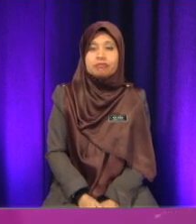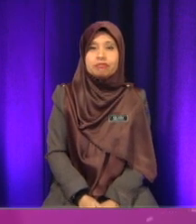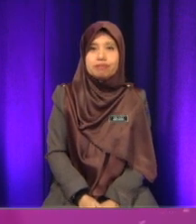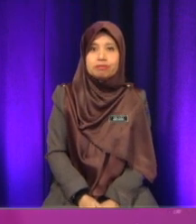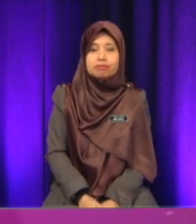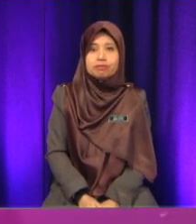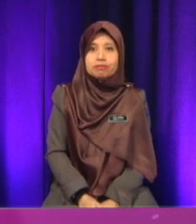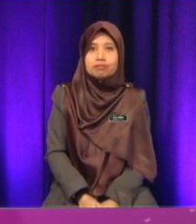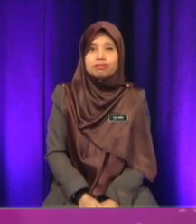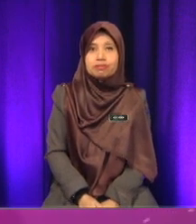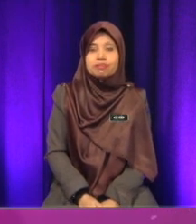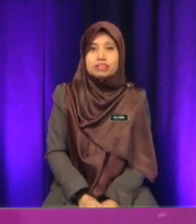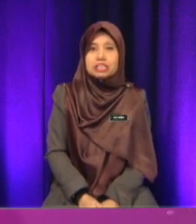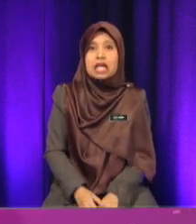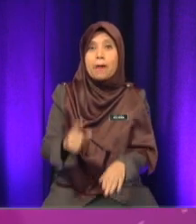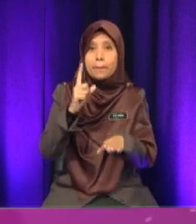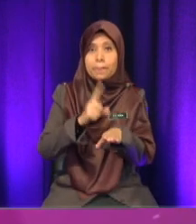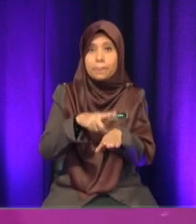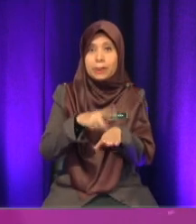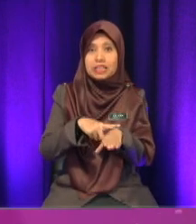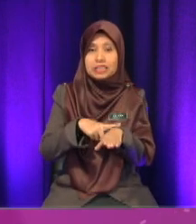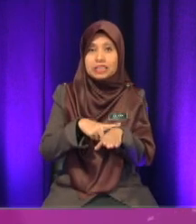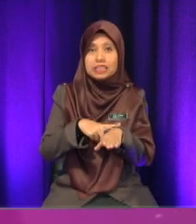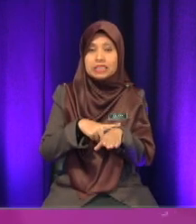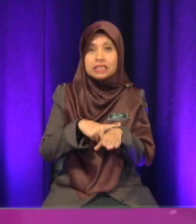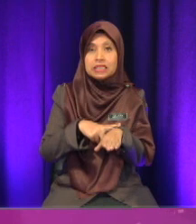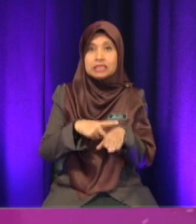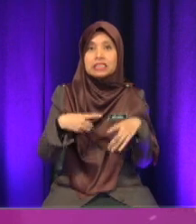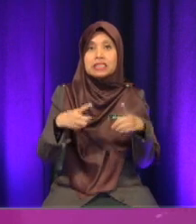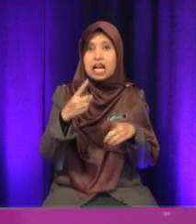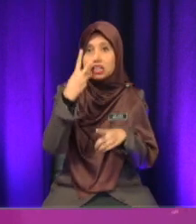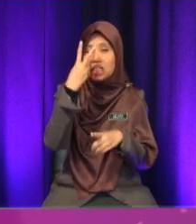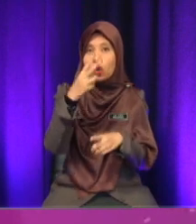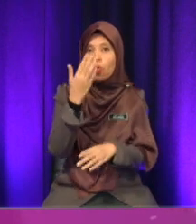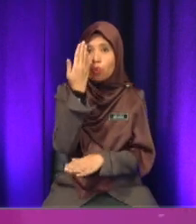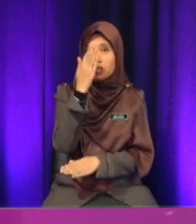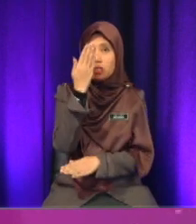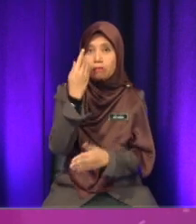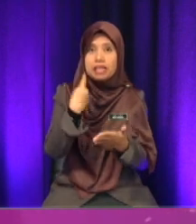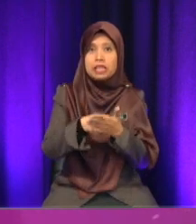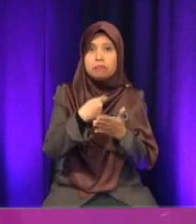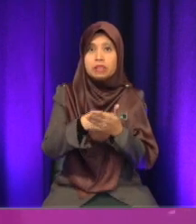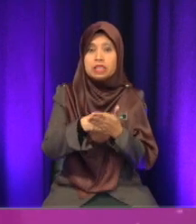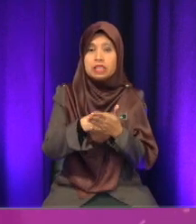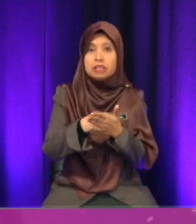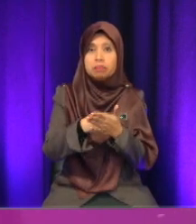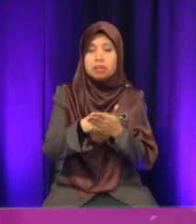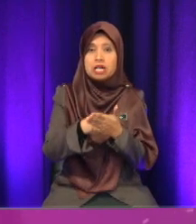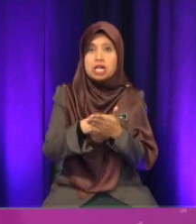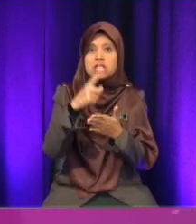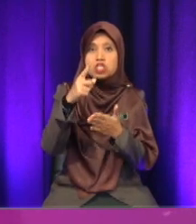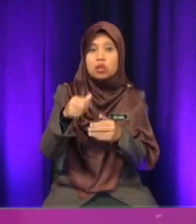kita ada ketika sedang melihat cermin tiba-tiba sebuah jaring